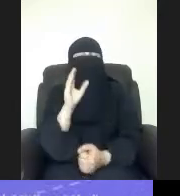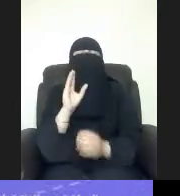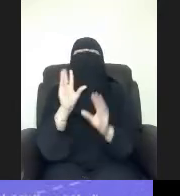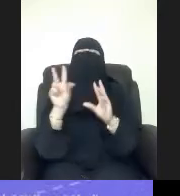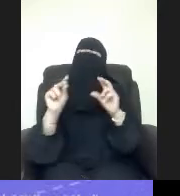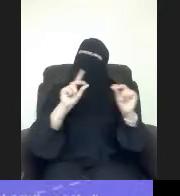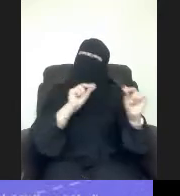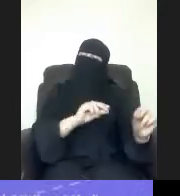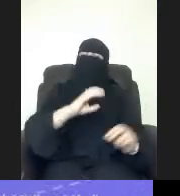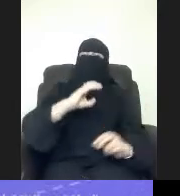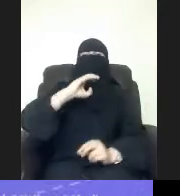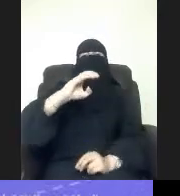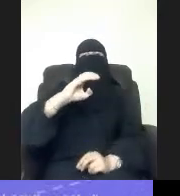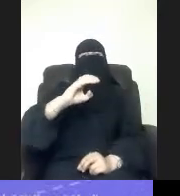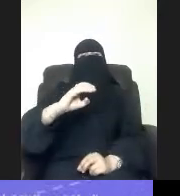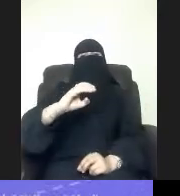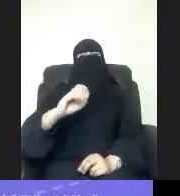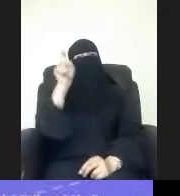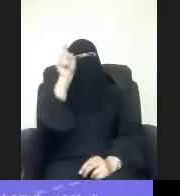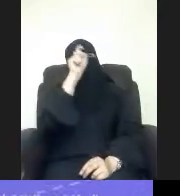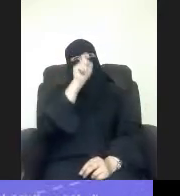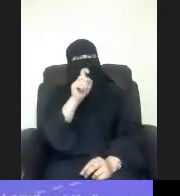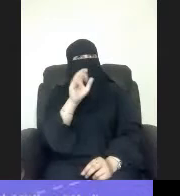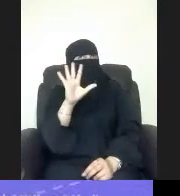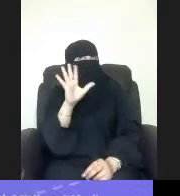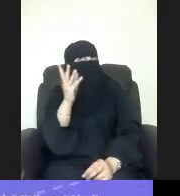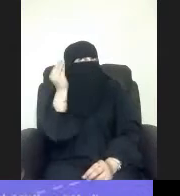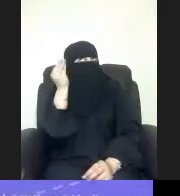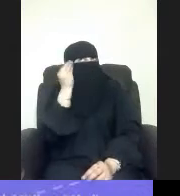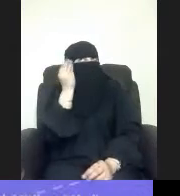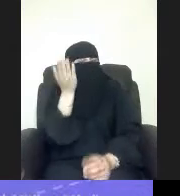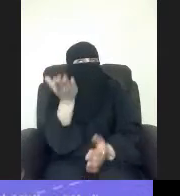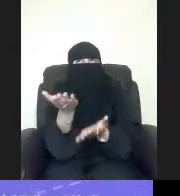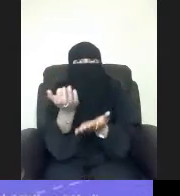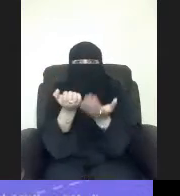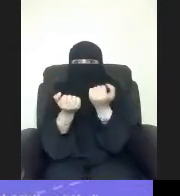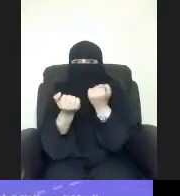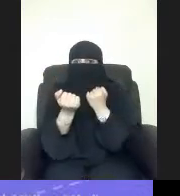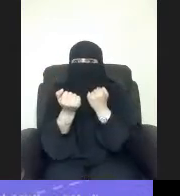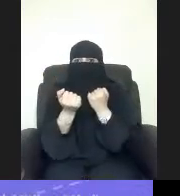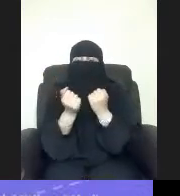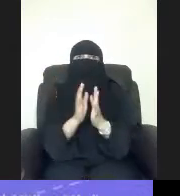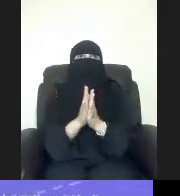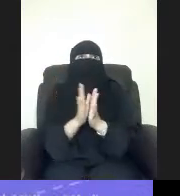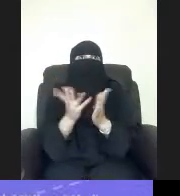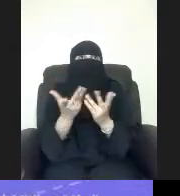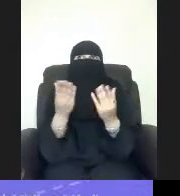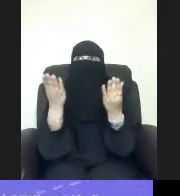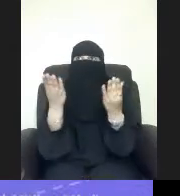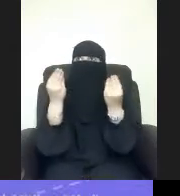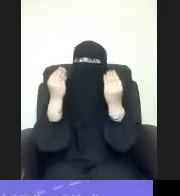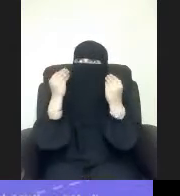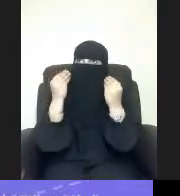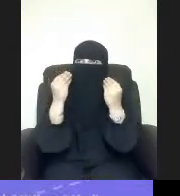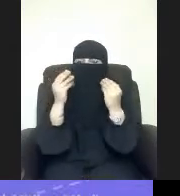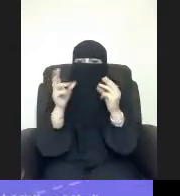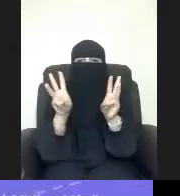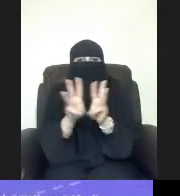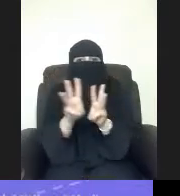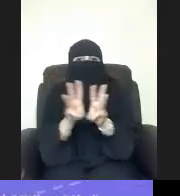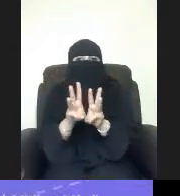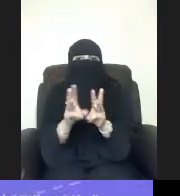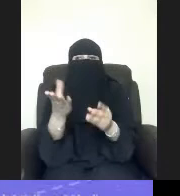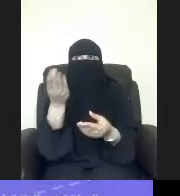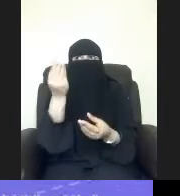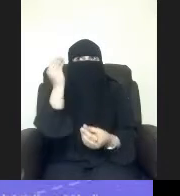السؤال، كيف أستطيع أن أبني تعليم إلكتروني أو تعليم عن بعد أو تعلم عن